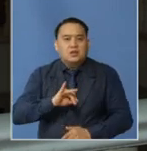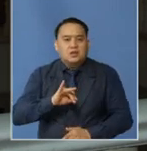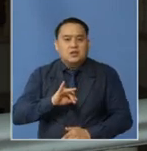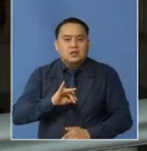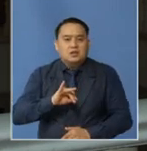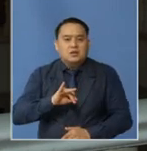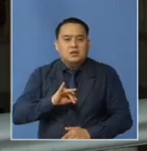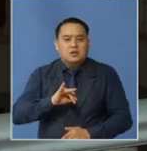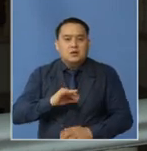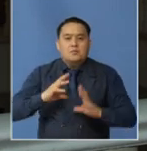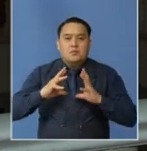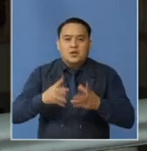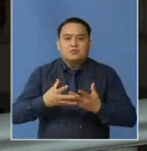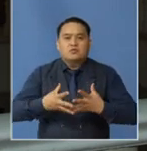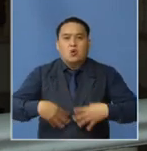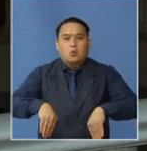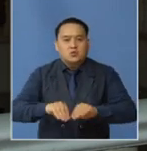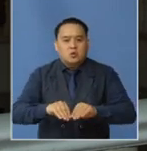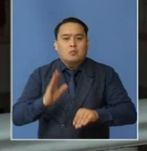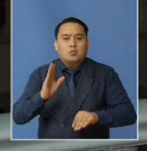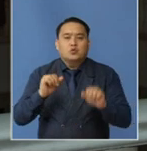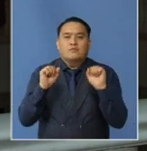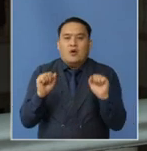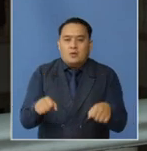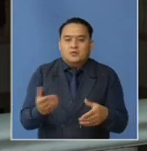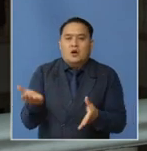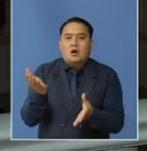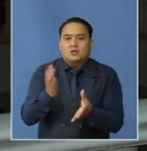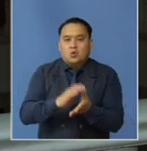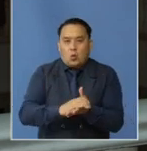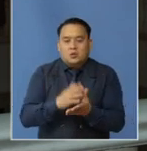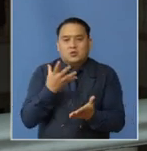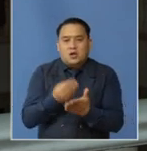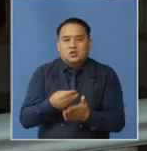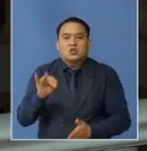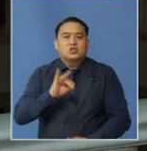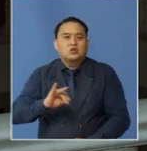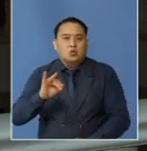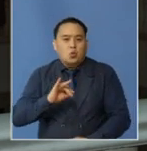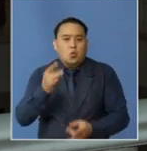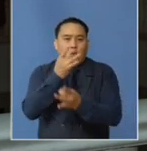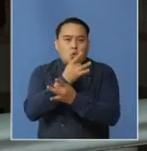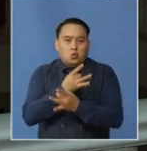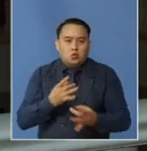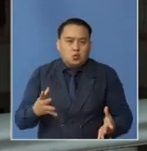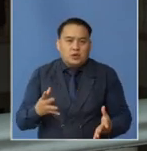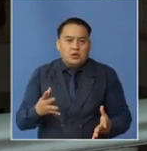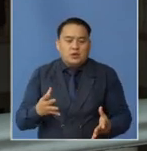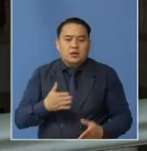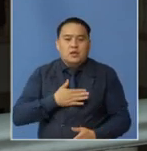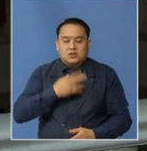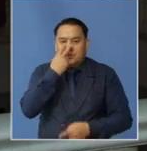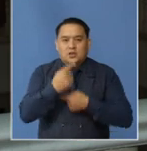у мирового сообщества будет возможность ознакомиться с нашей историей, с нашей культурой, с